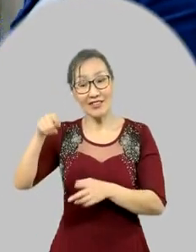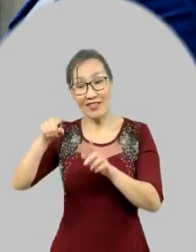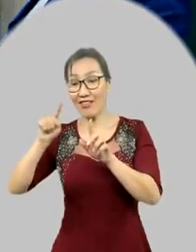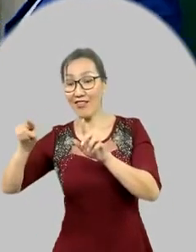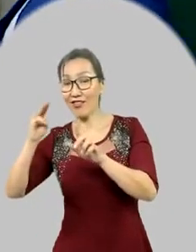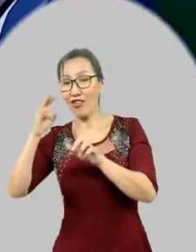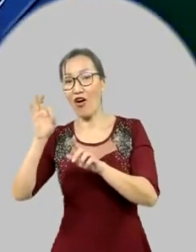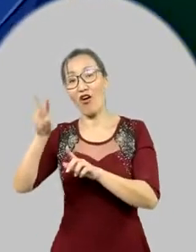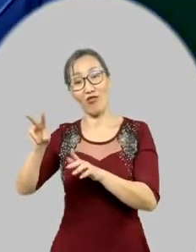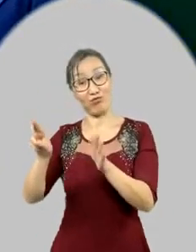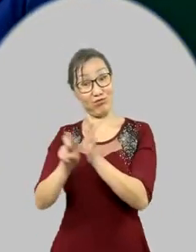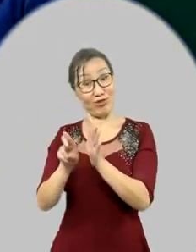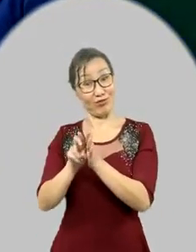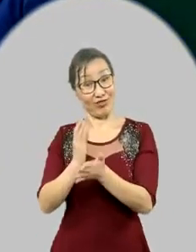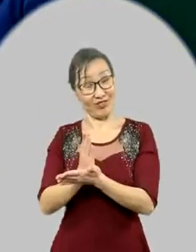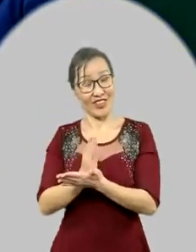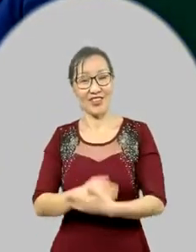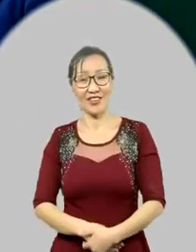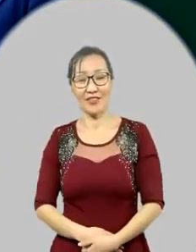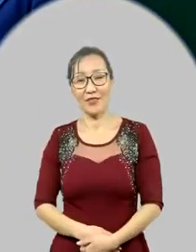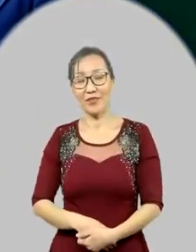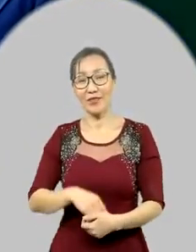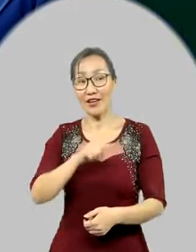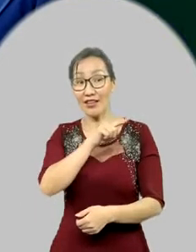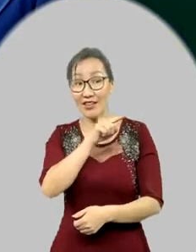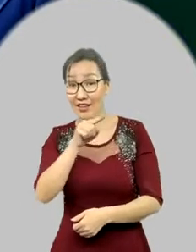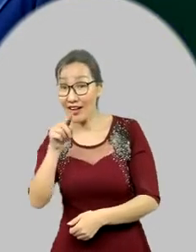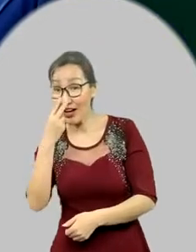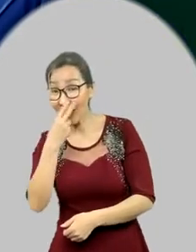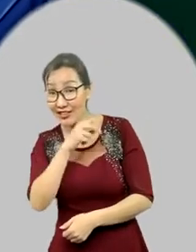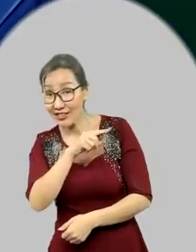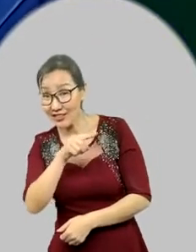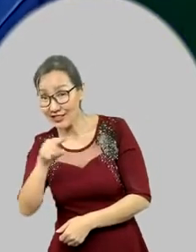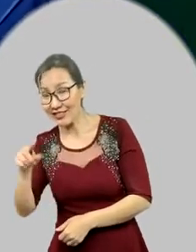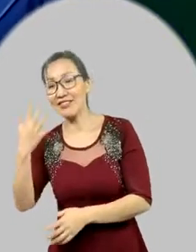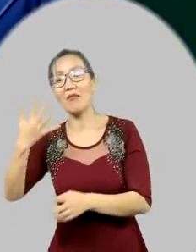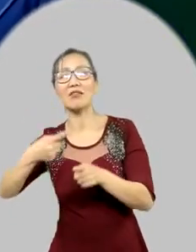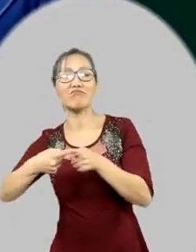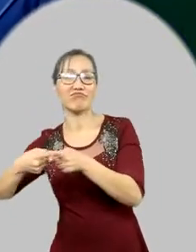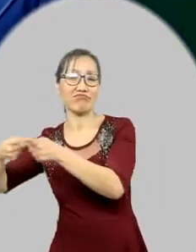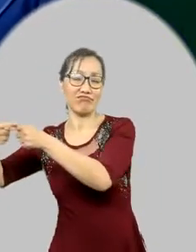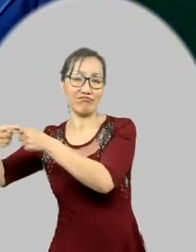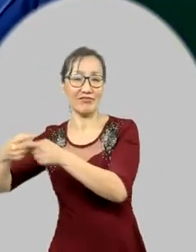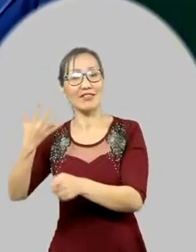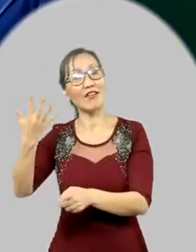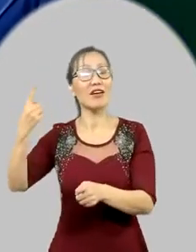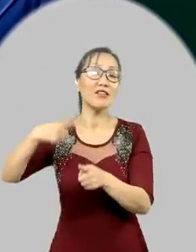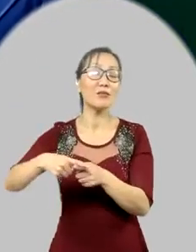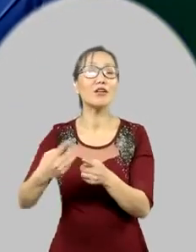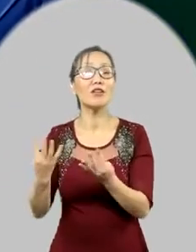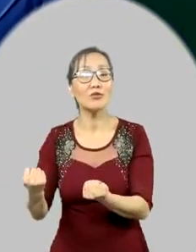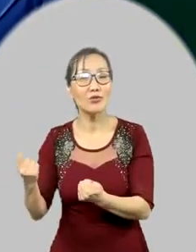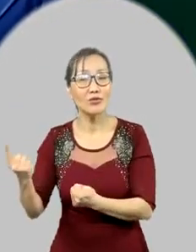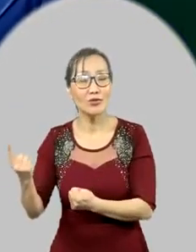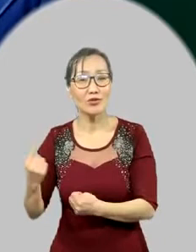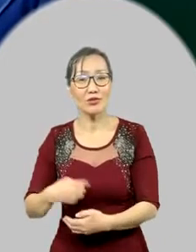олох боломжтой боллоо. Энэ дарааллын зүй тогтлоор дараагийн тоо 5-аар нэмэгдсэн байгаа. 5-аар нэмэгдэхээр